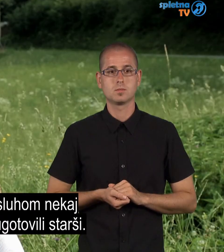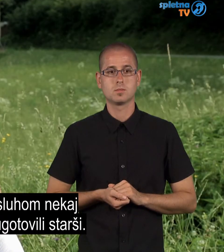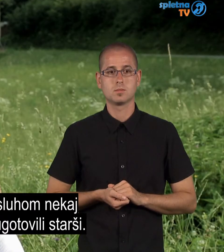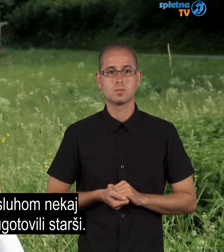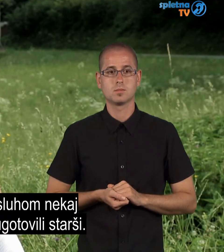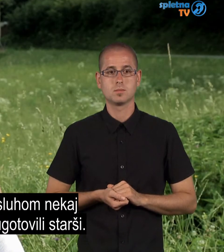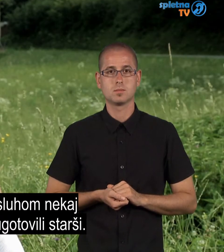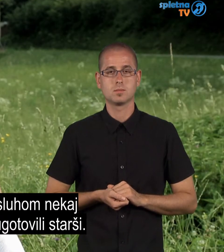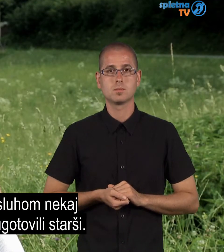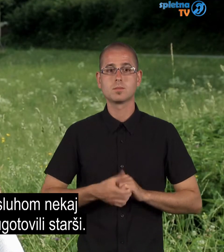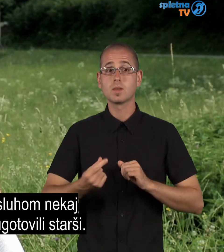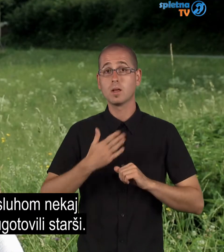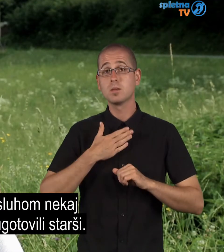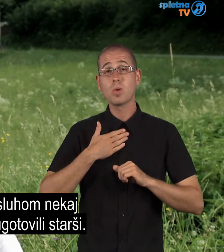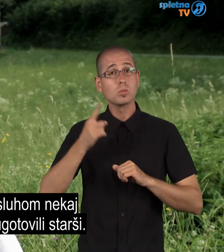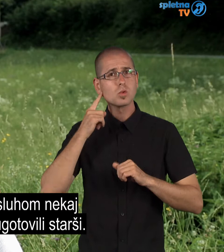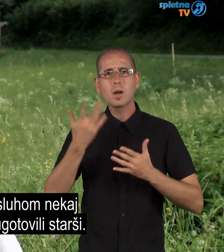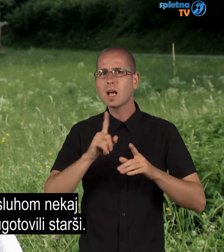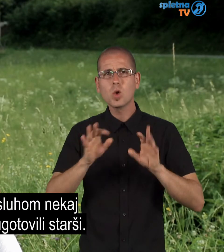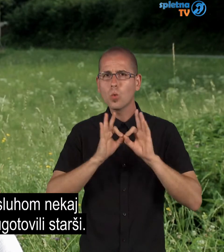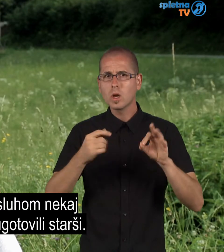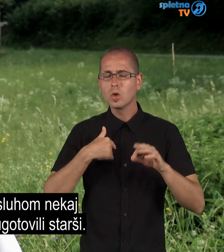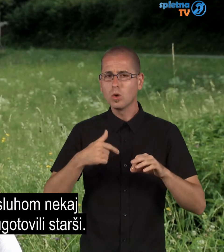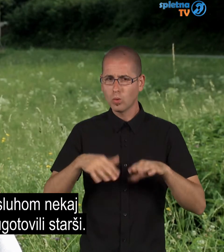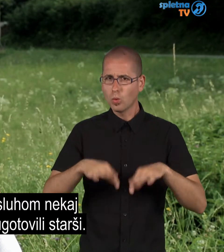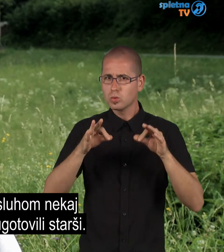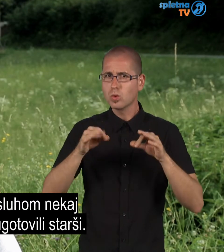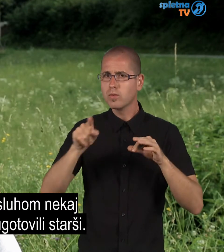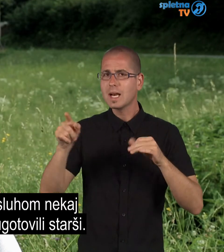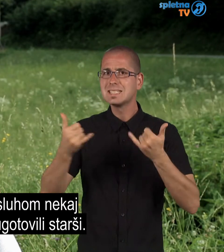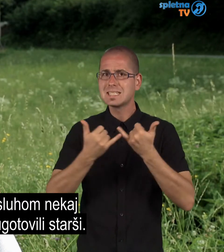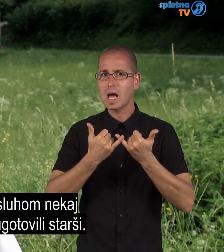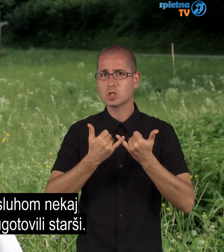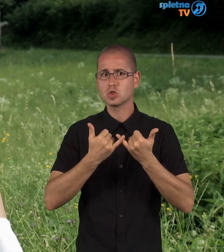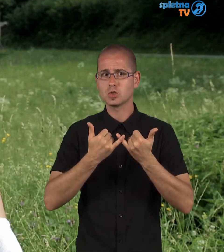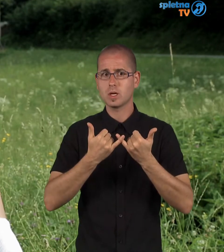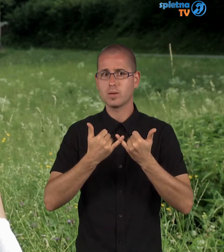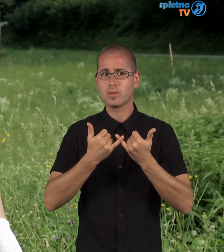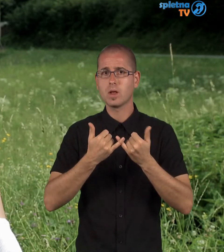Da z mojim sluhom nekaj ni v redu, so ugotovili starše.